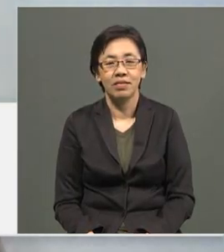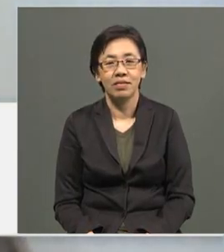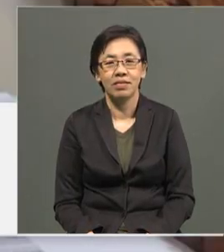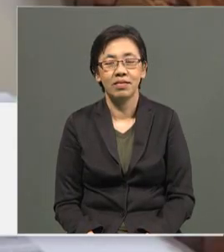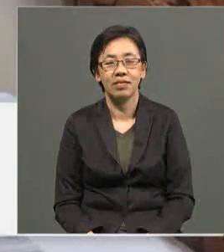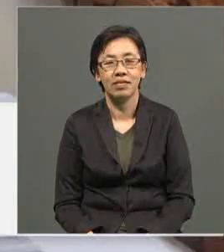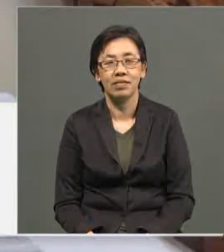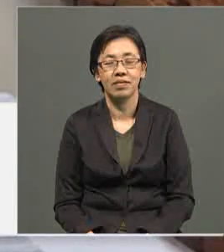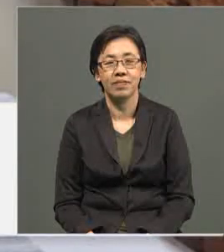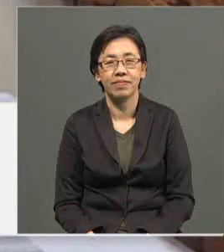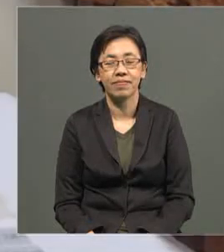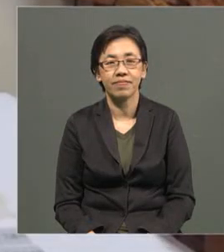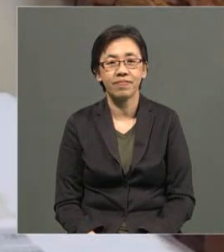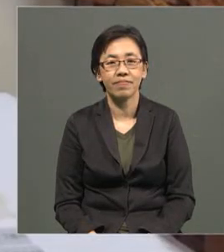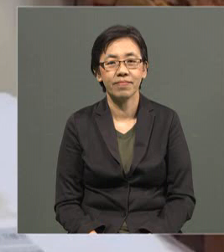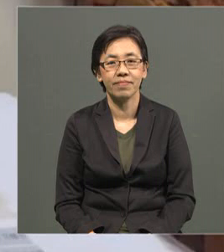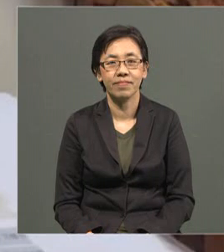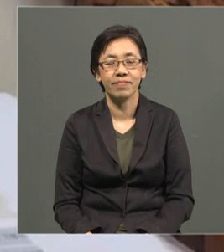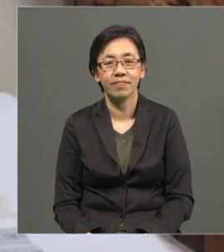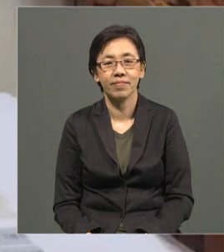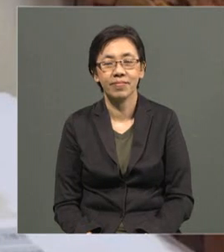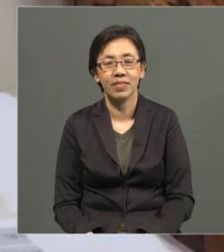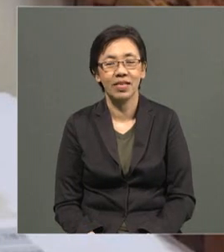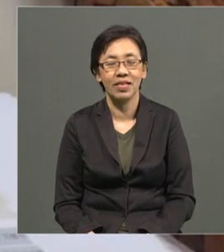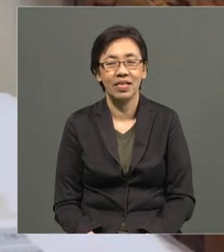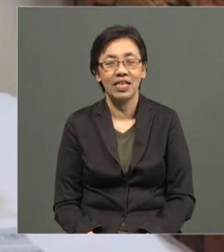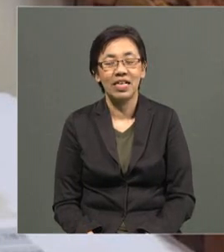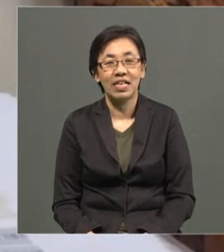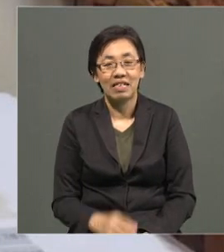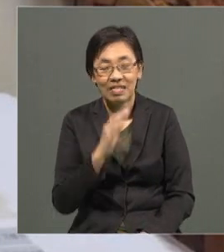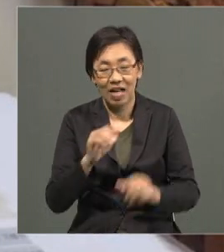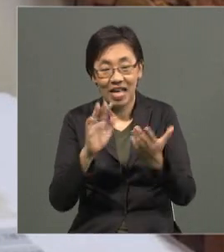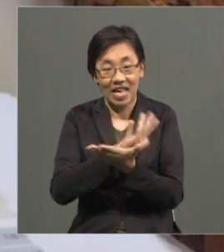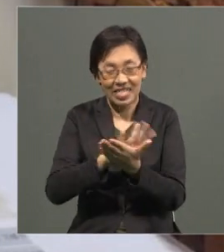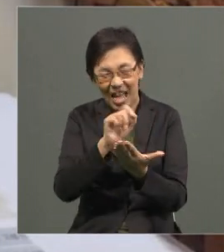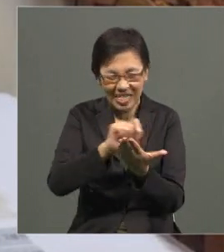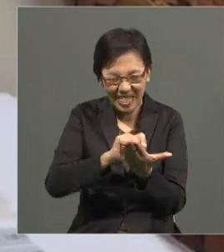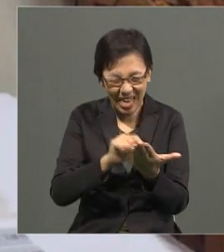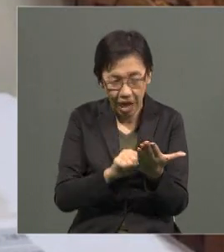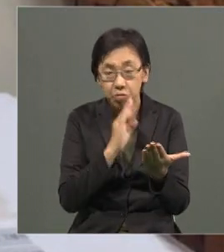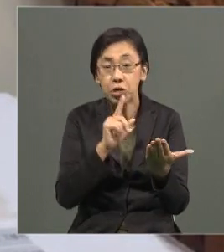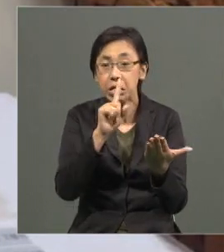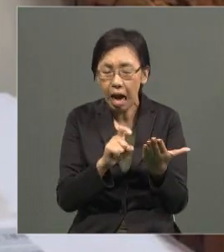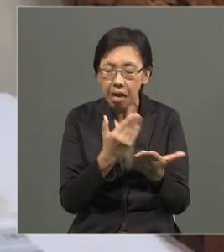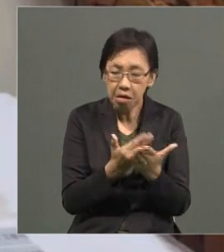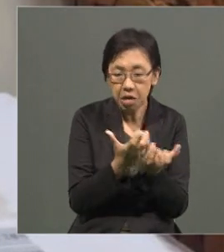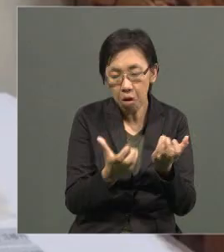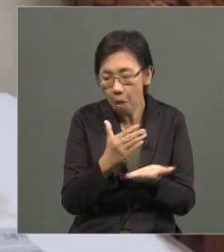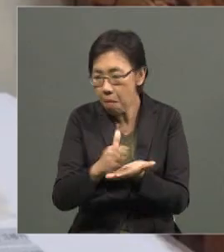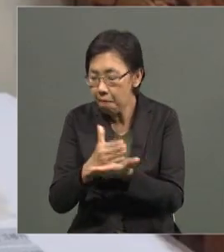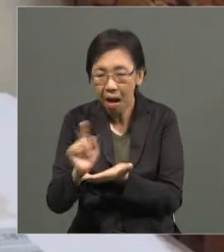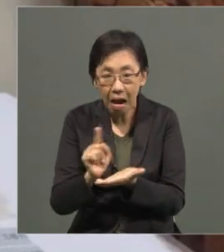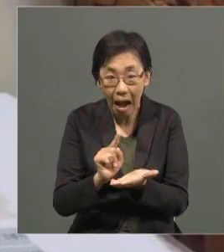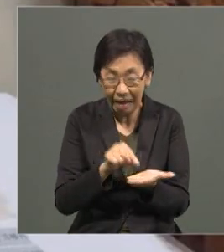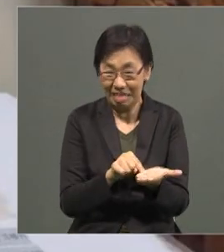นี้ประเด็นเด็ดเรื่องที่เนี่ยเรื่องผู้จัดการมรดกพินัยกรรมเนี่ยนะฮะคุณสนธิลิ้มทองกุลท่านนี้นะครับสื่อมวลชนอาวุโสเนี่ยได้